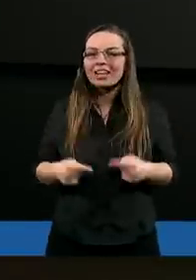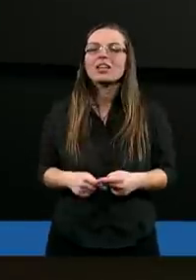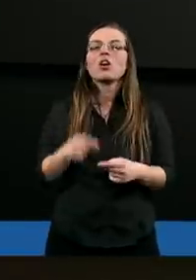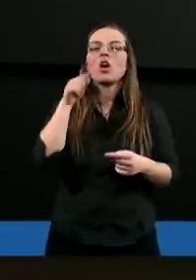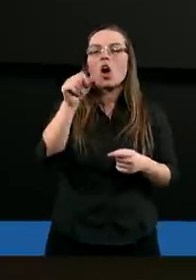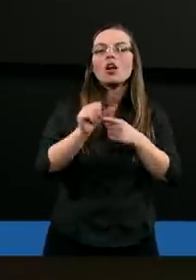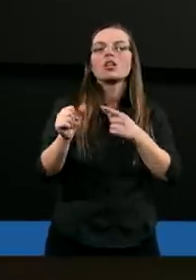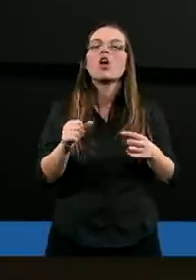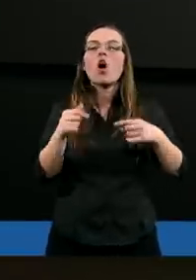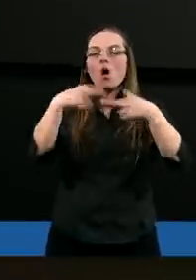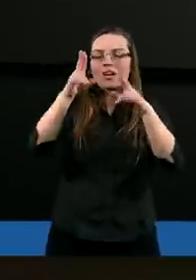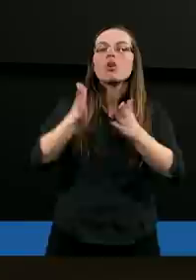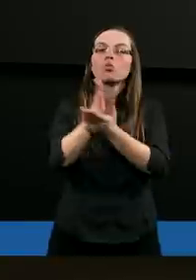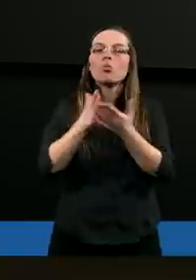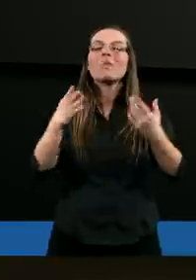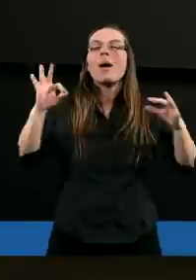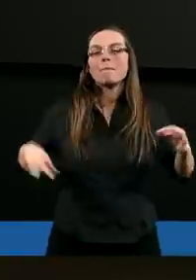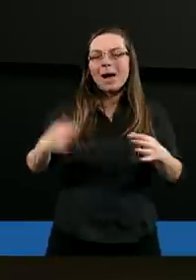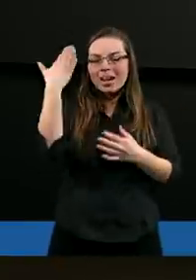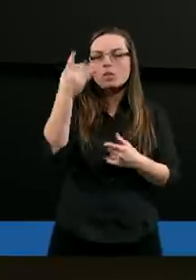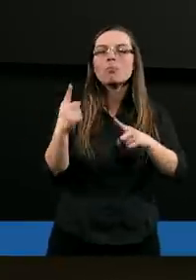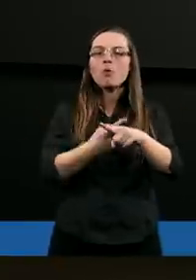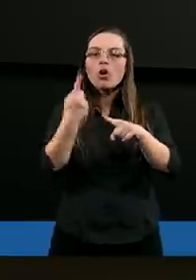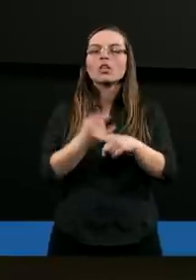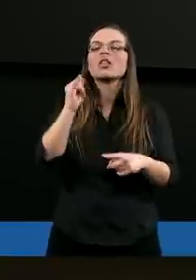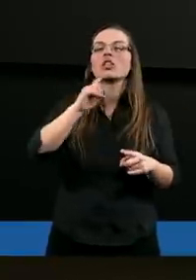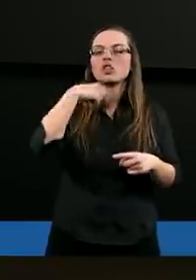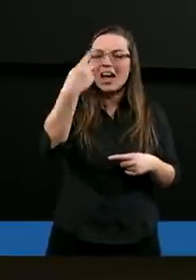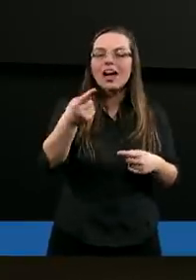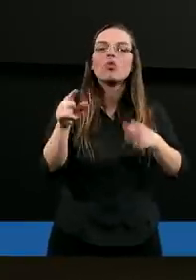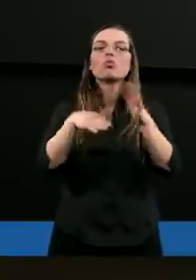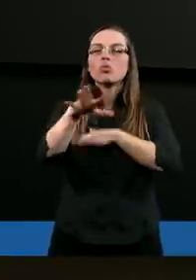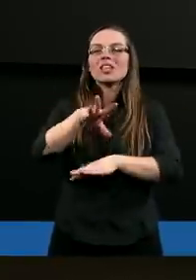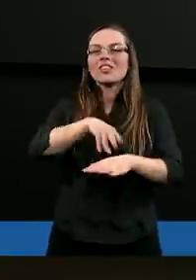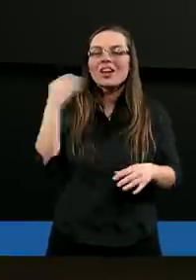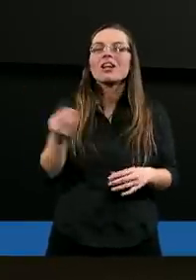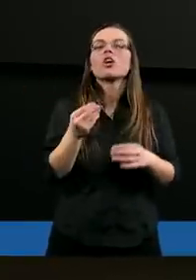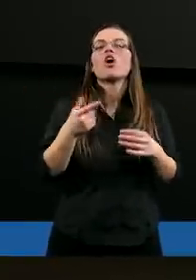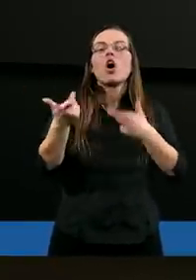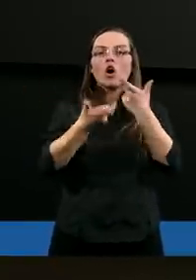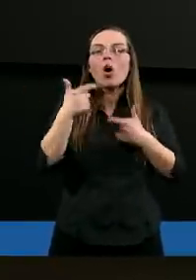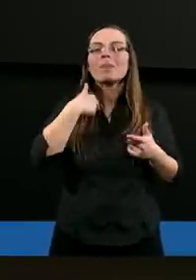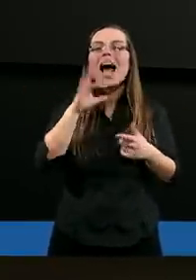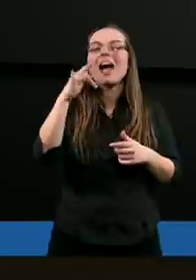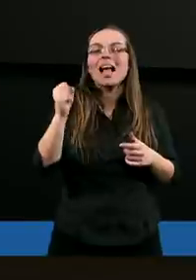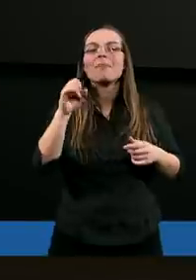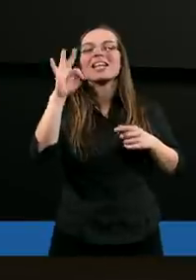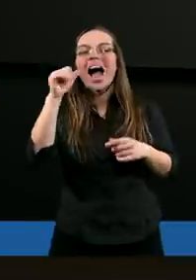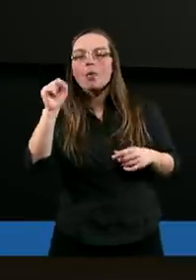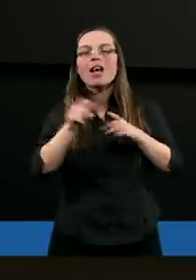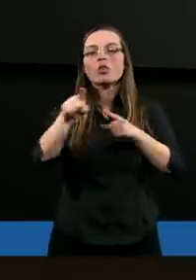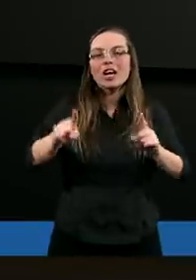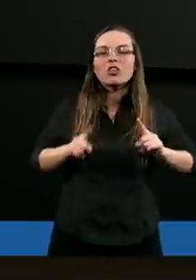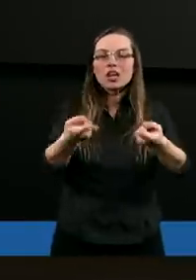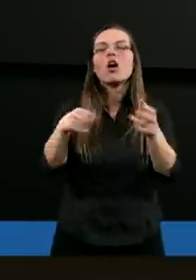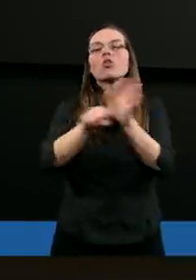oni odprawiali służbę pańską i pościli, rzekł Duch Święty: odłączcie mi Barnabę i Saula do tego dzieła,